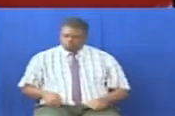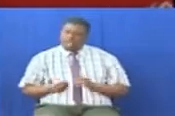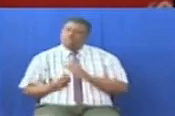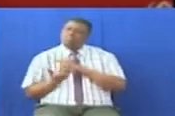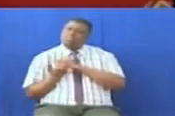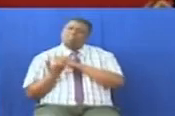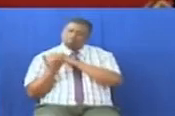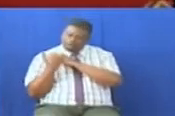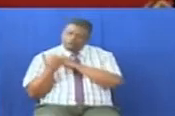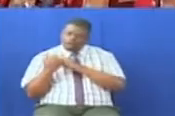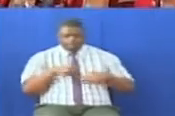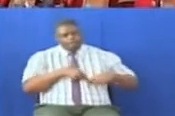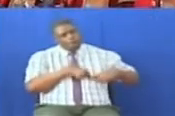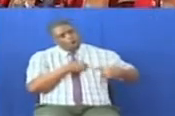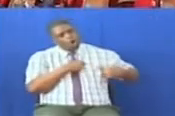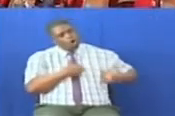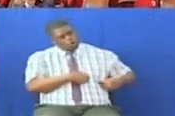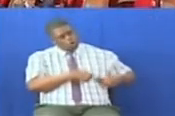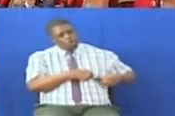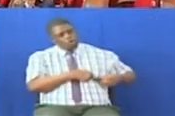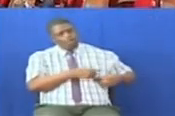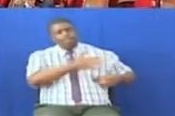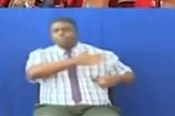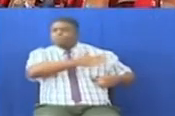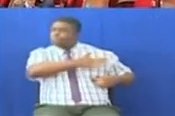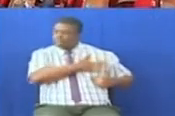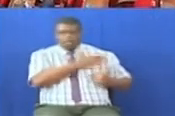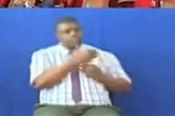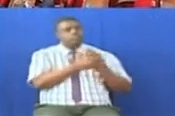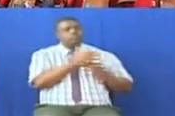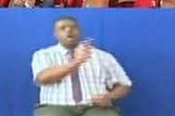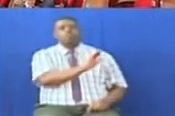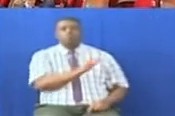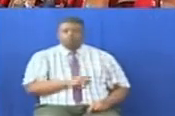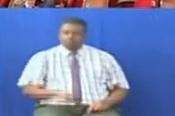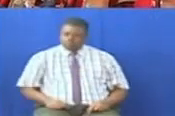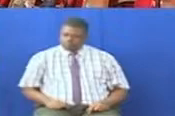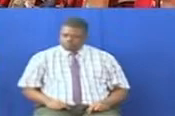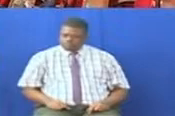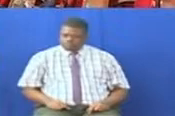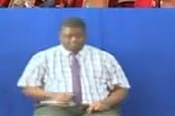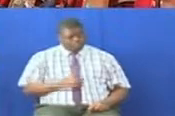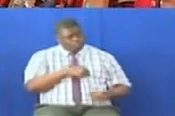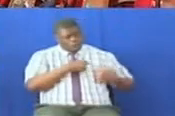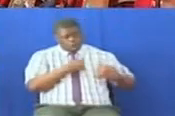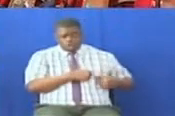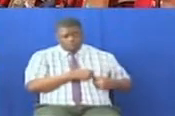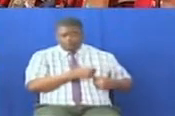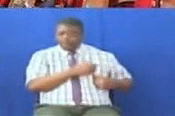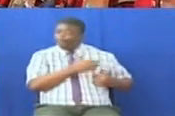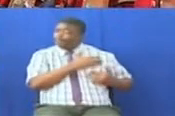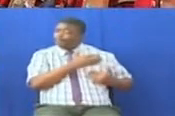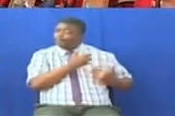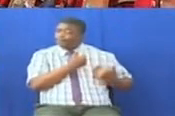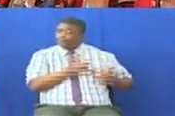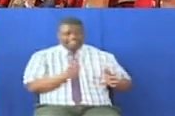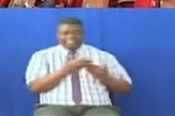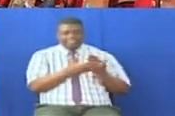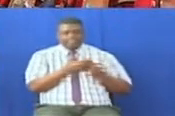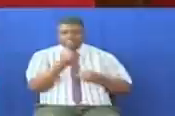kizalendo. Ninawapongeza sana. Mheshimiwa Naibu Spika, kati ya almashauri hizo,